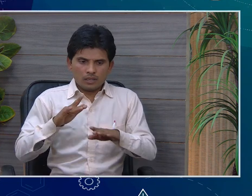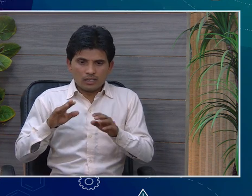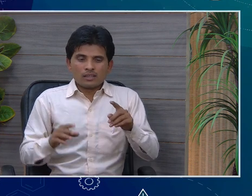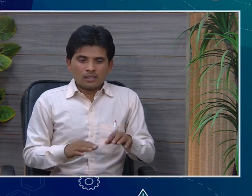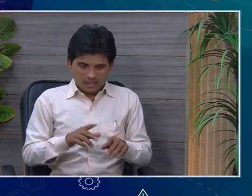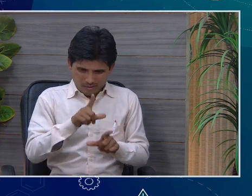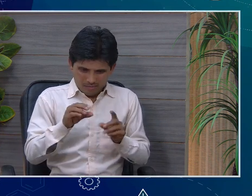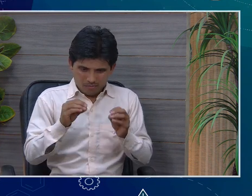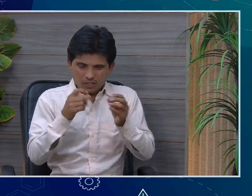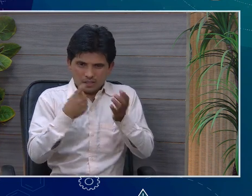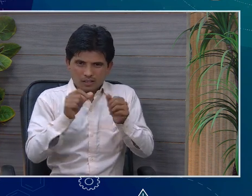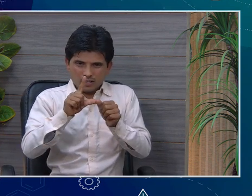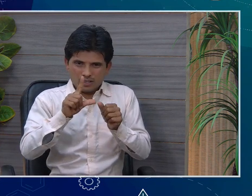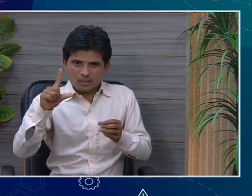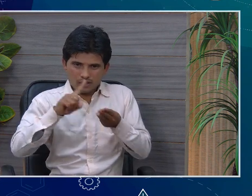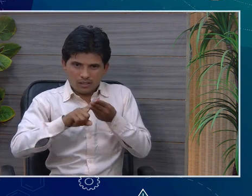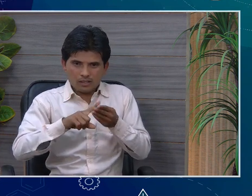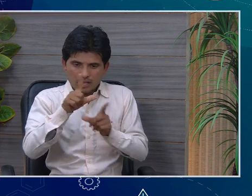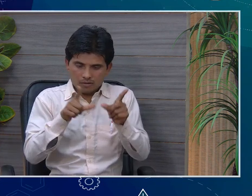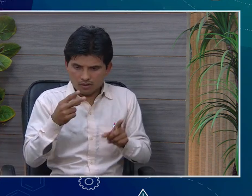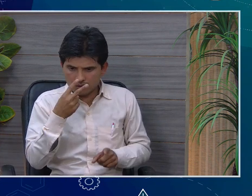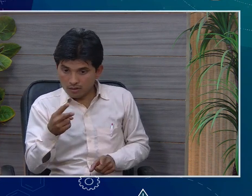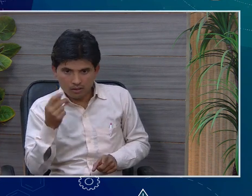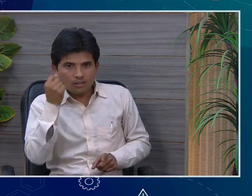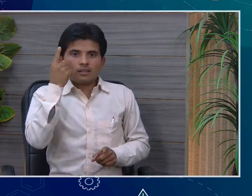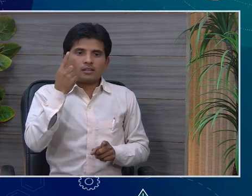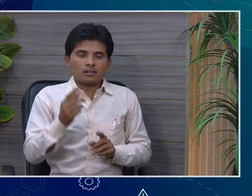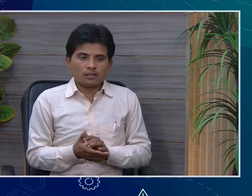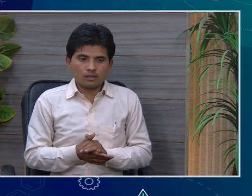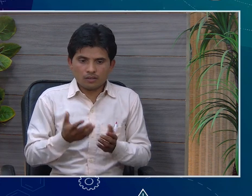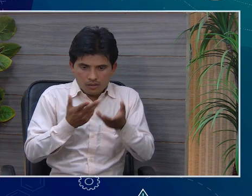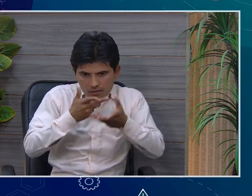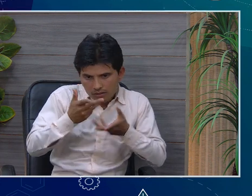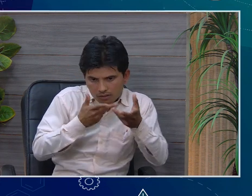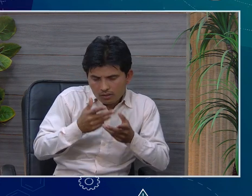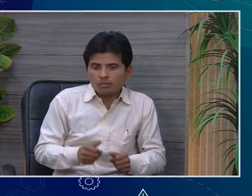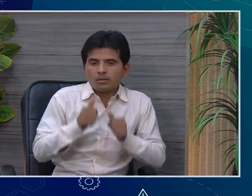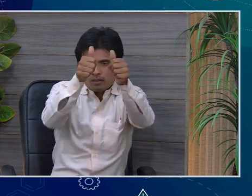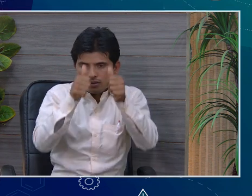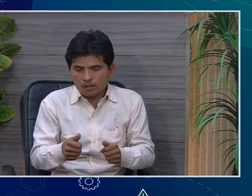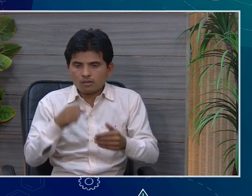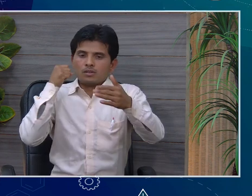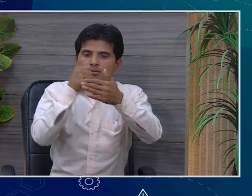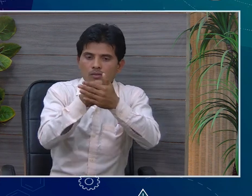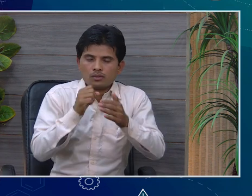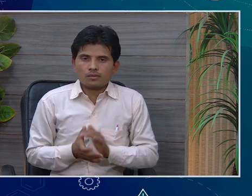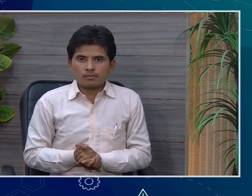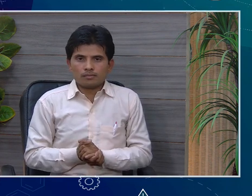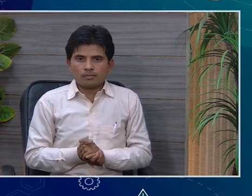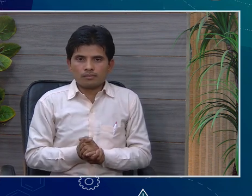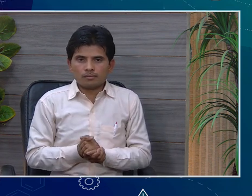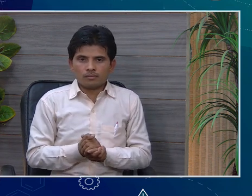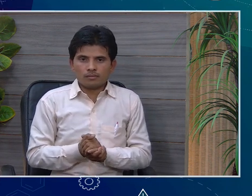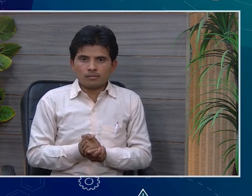खेतों पर सेव कर लिया तरफ पीर के साथ मिलकर ऑब्जरवेशन की है उसको डिस्कस किया है और नतीजे पर पहुंच गया लेकिन जो एक